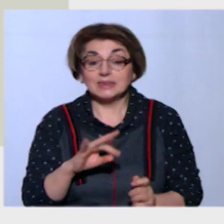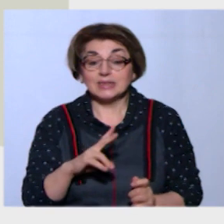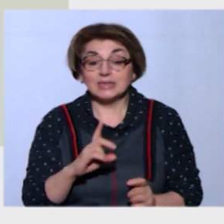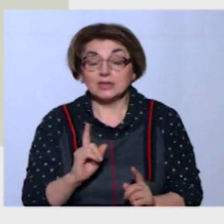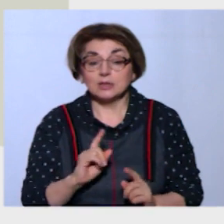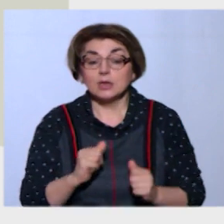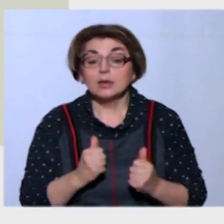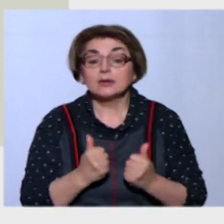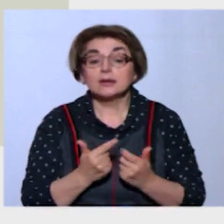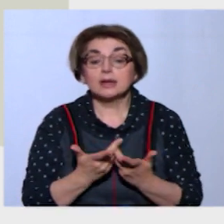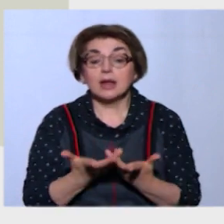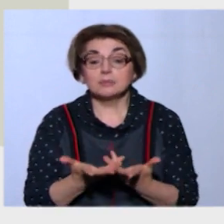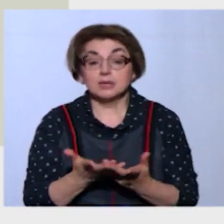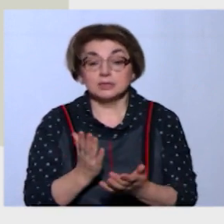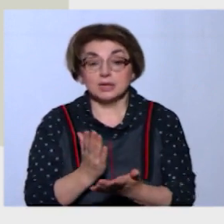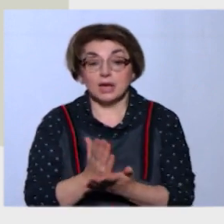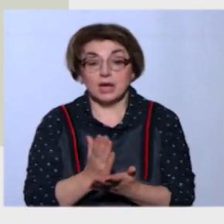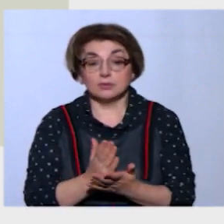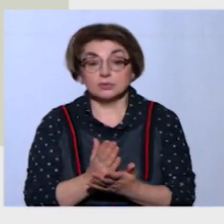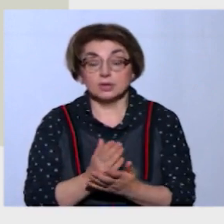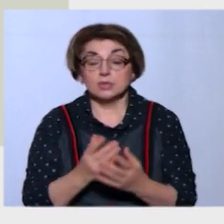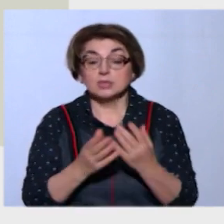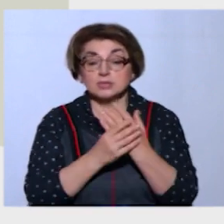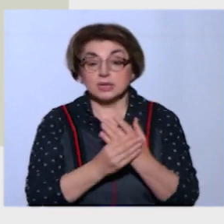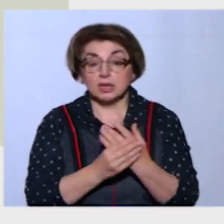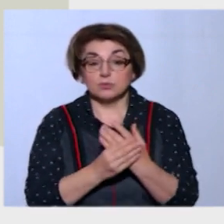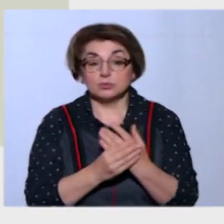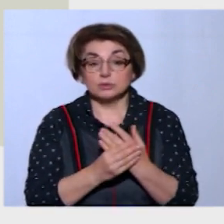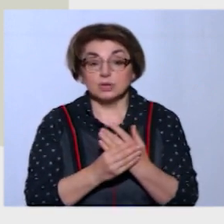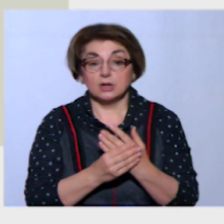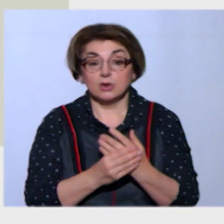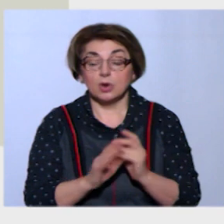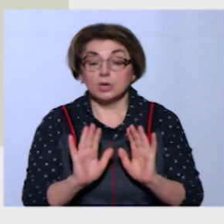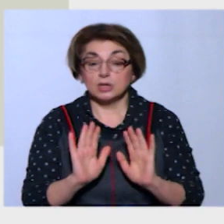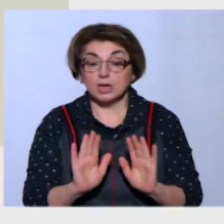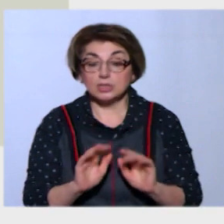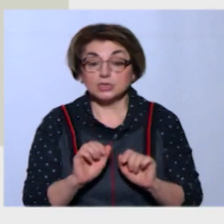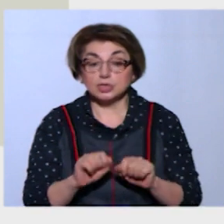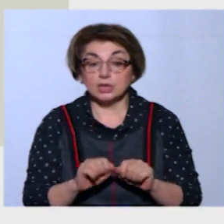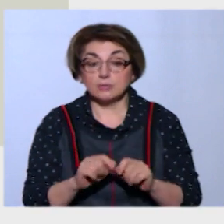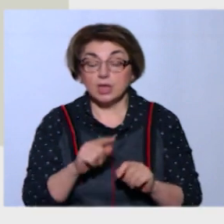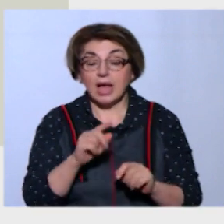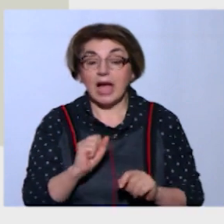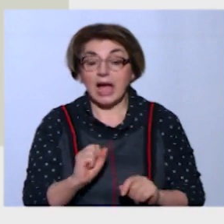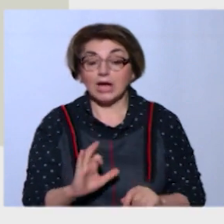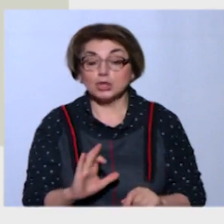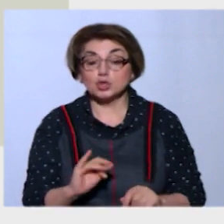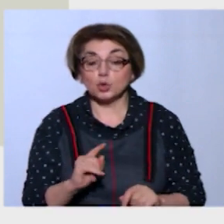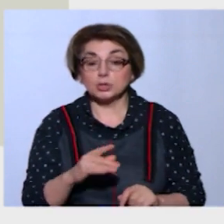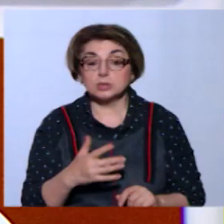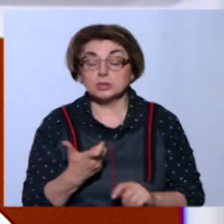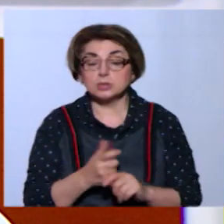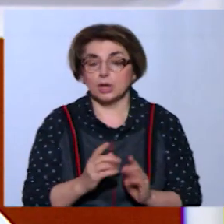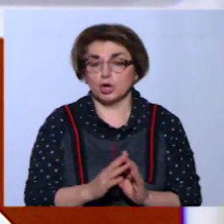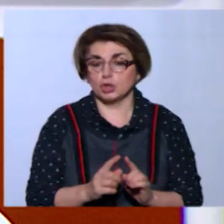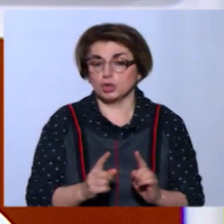დენდრიტები რამდენიმე დენდრიტი აქვს სხეულს. ხოლო რაც შეეხება აქსონი, ის საკმაოდ